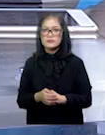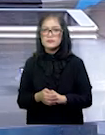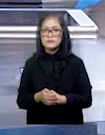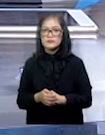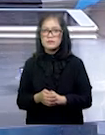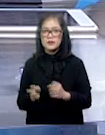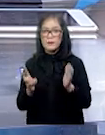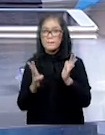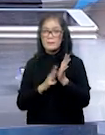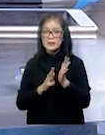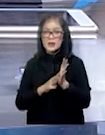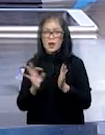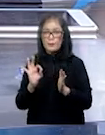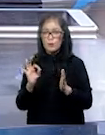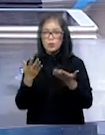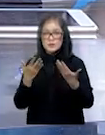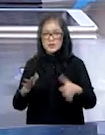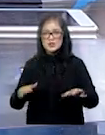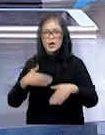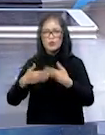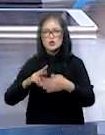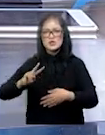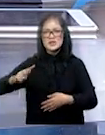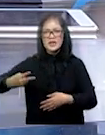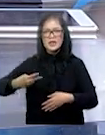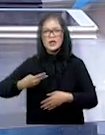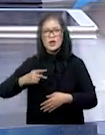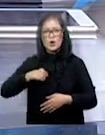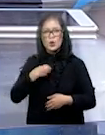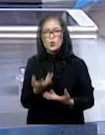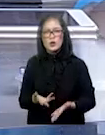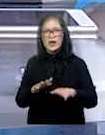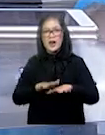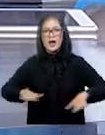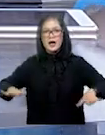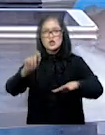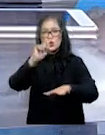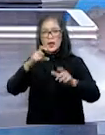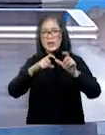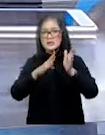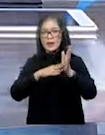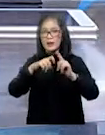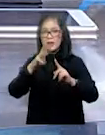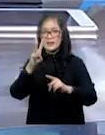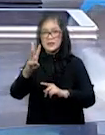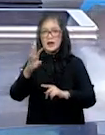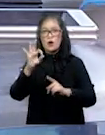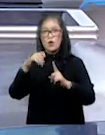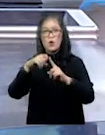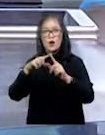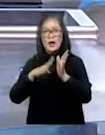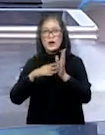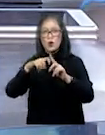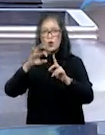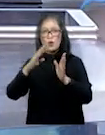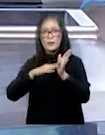Pemirsa, buntut belum selesainya proses ganti rugi lahan sekolah SMK 3 Kayu Agung di Ogan Komering Ilir, Sumatera Selatan, pihak ahli waris